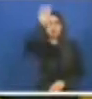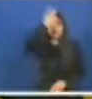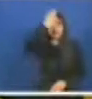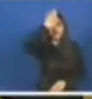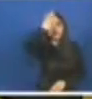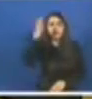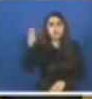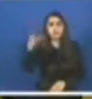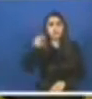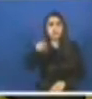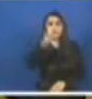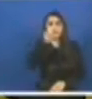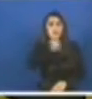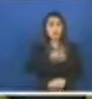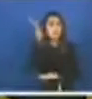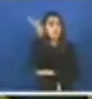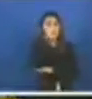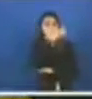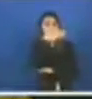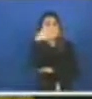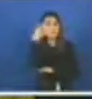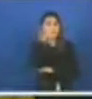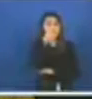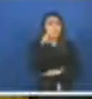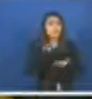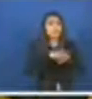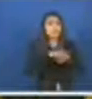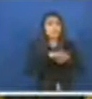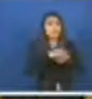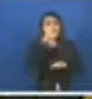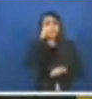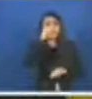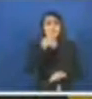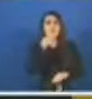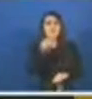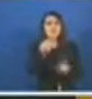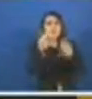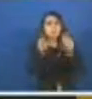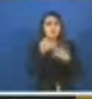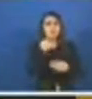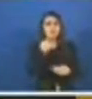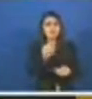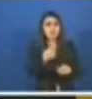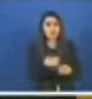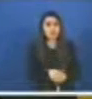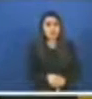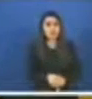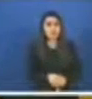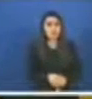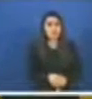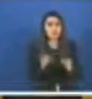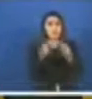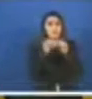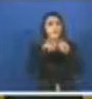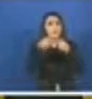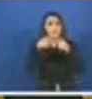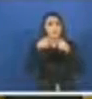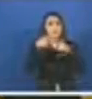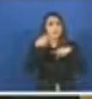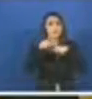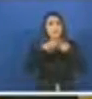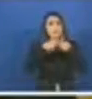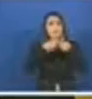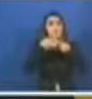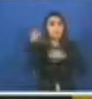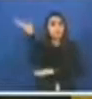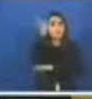İstanbul'da bu sözde bayrağın dalgalanmasına kim izin vermiştir? Barzani bayrağının